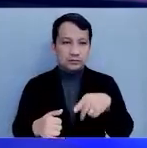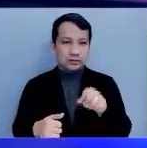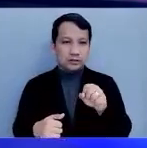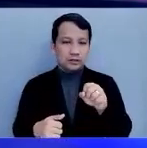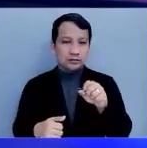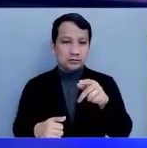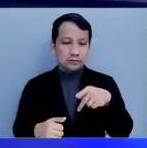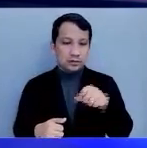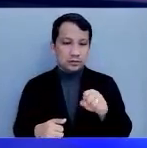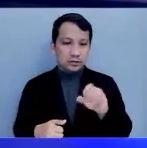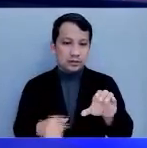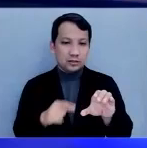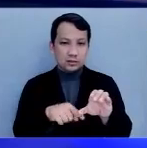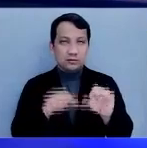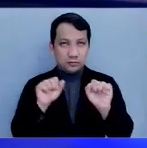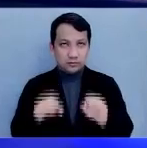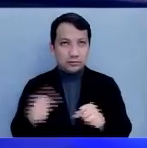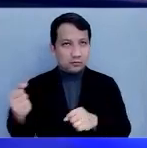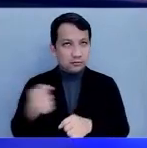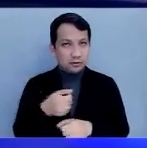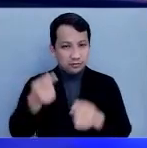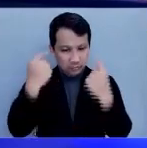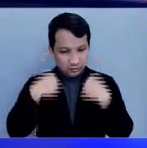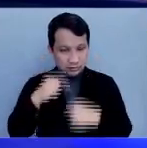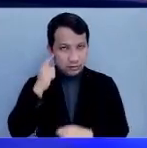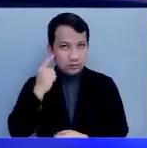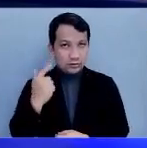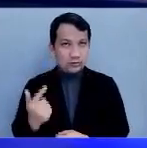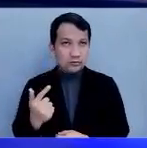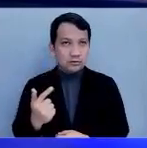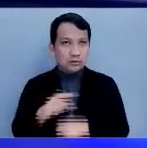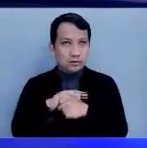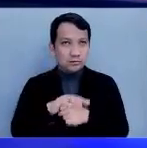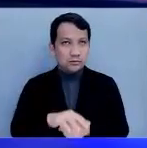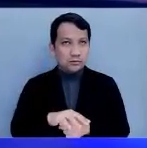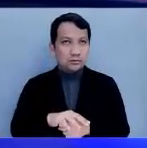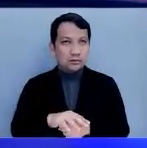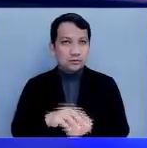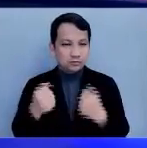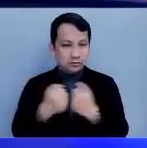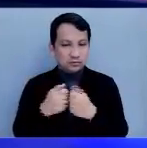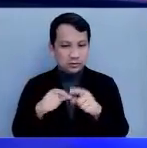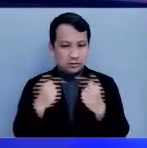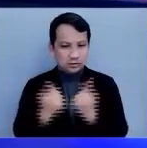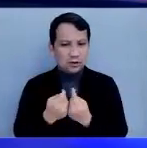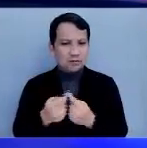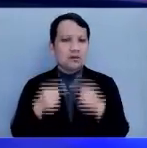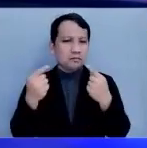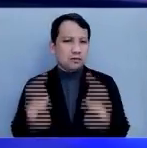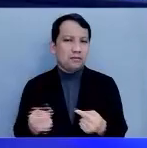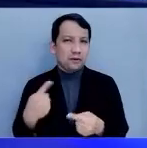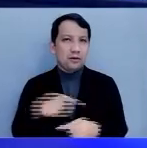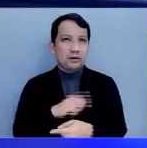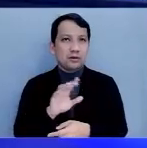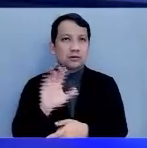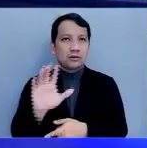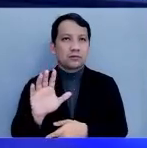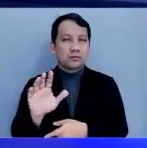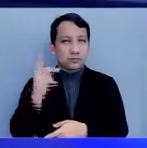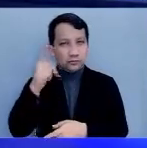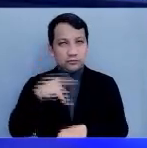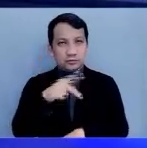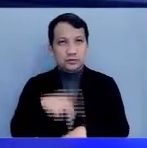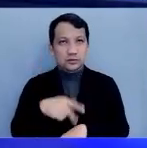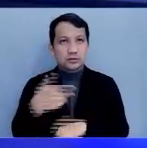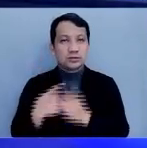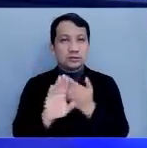pinadalang Pilipino na makakasungkit ng mga medalya. May pressure sa ating boxing team pero lalaban daw sila para sa ating bansa. Nagbabalik